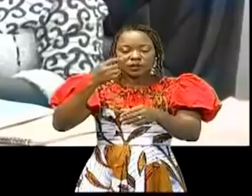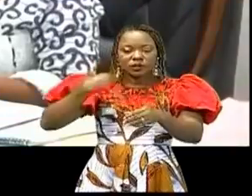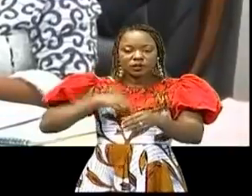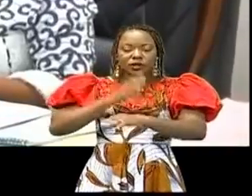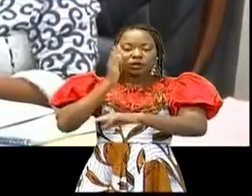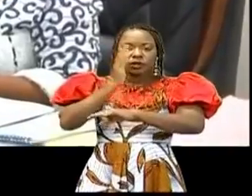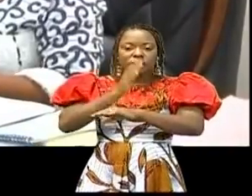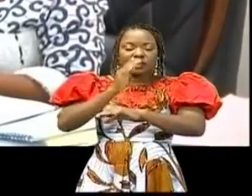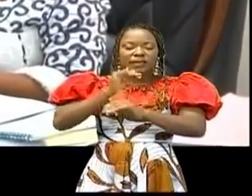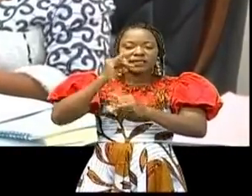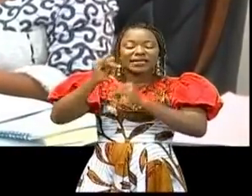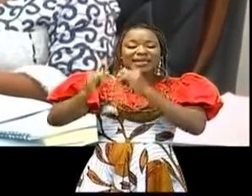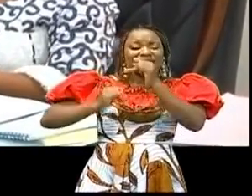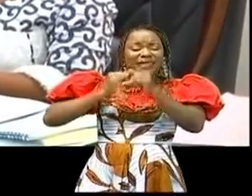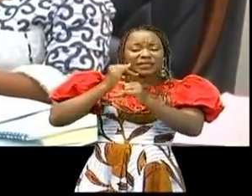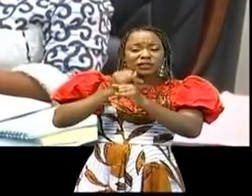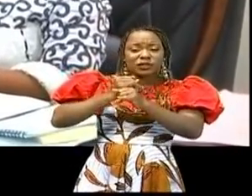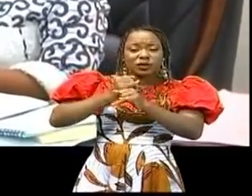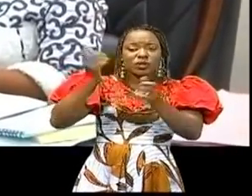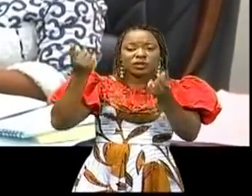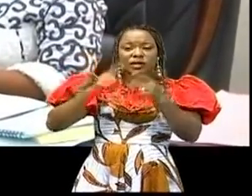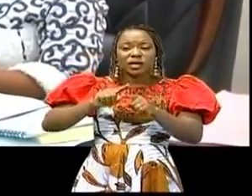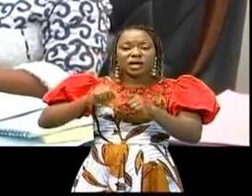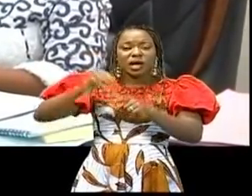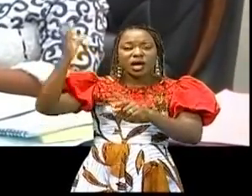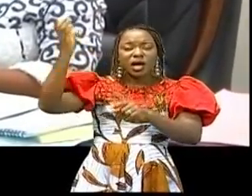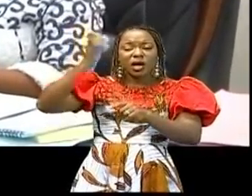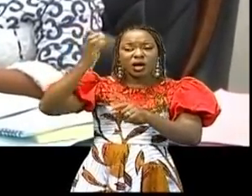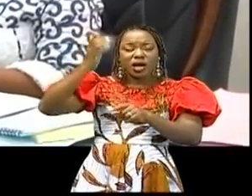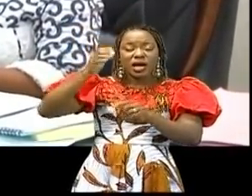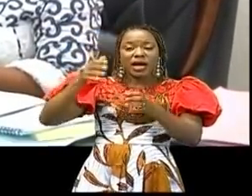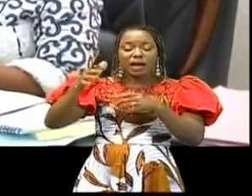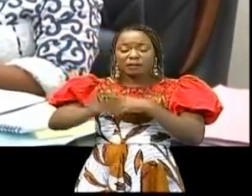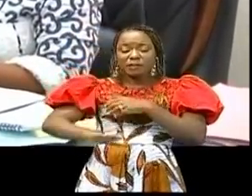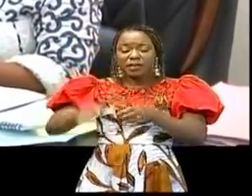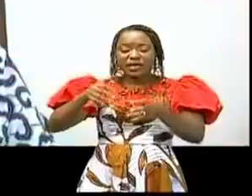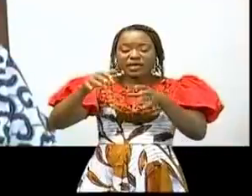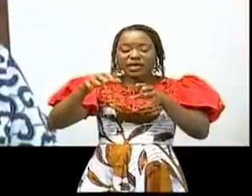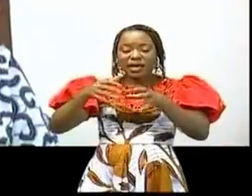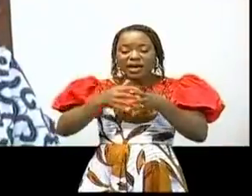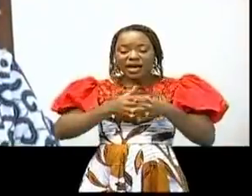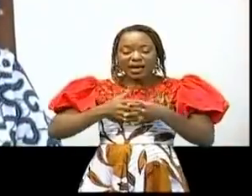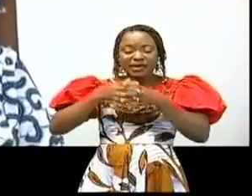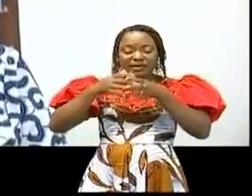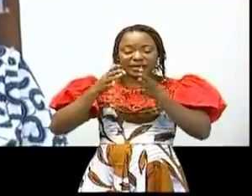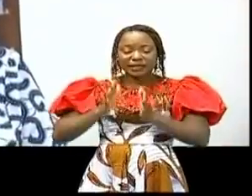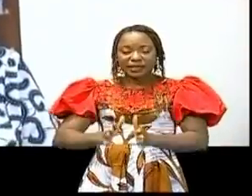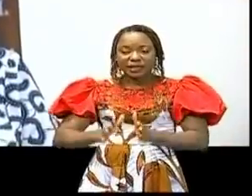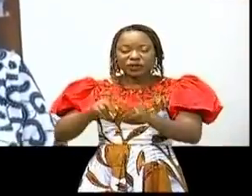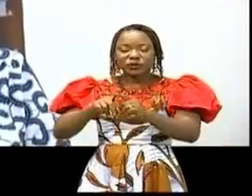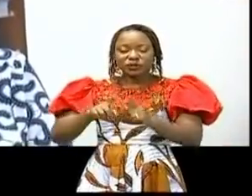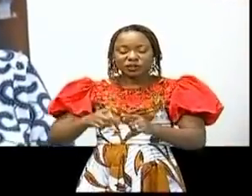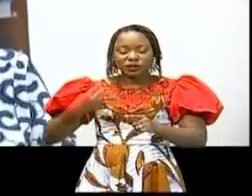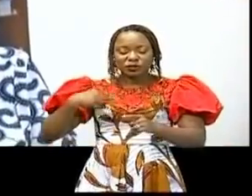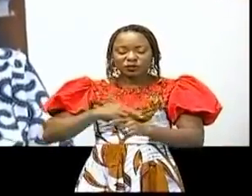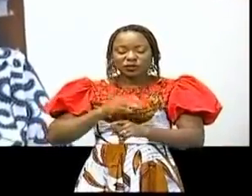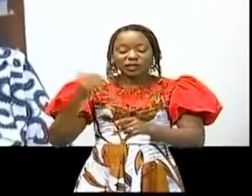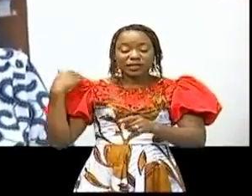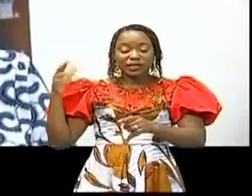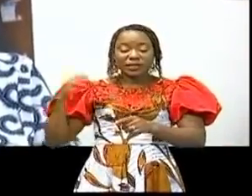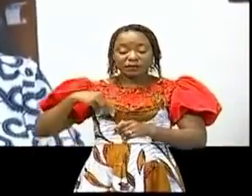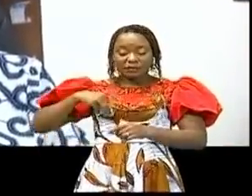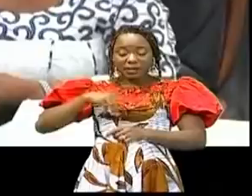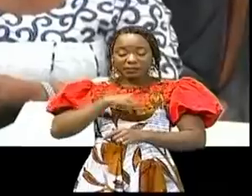Conférence internationale sur le climat COP26 tenue à Glasgow, qui porte notamment sur la déclaration d'engagement des États membres